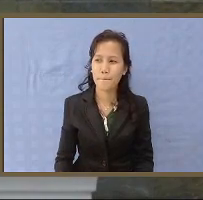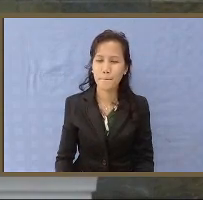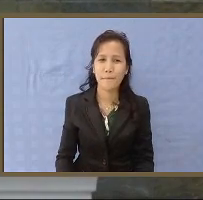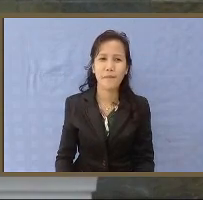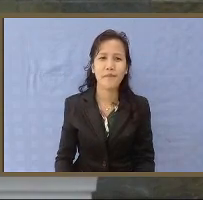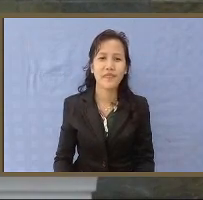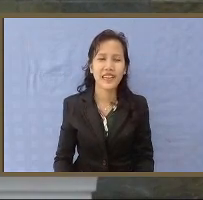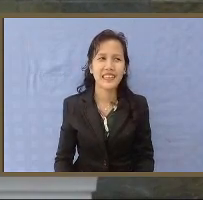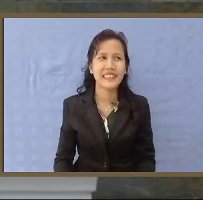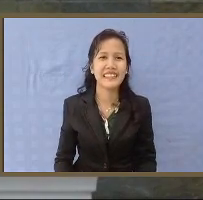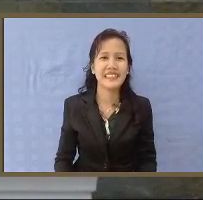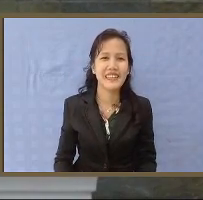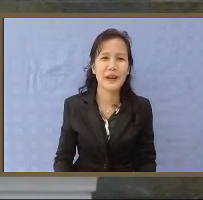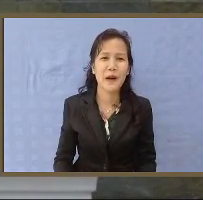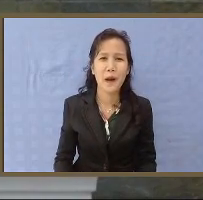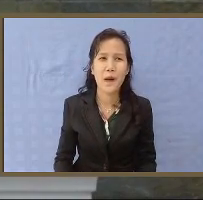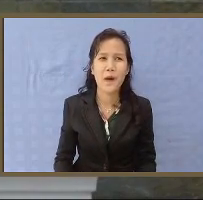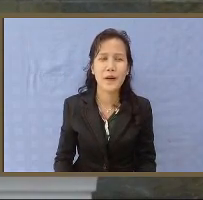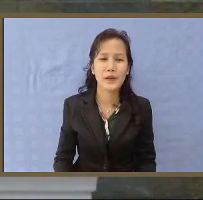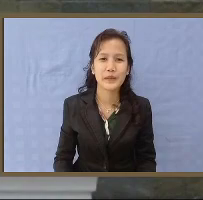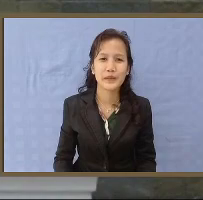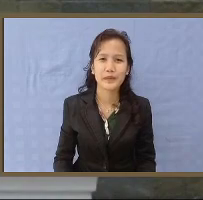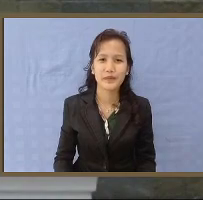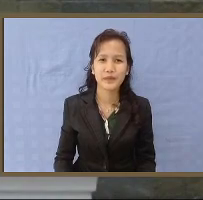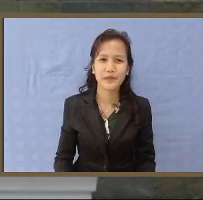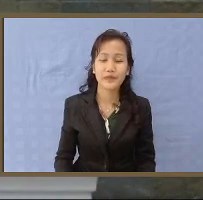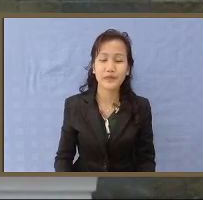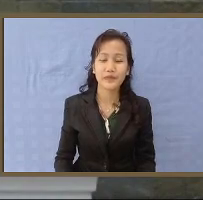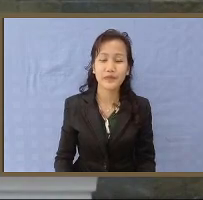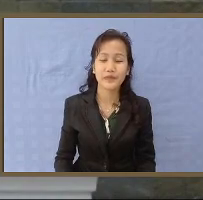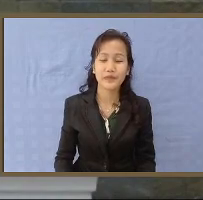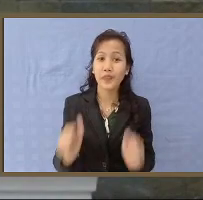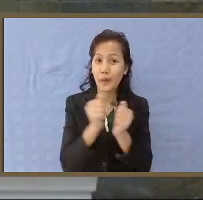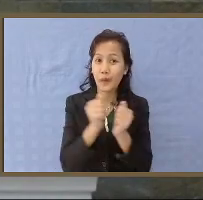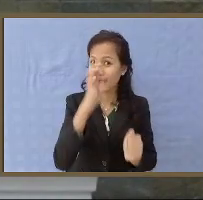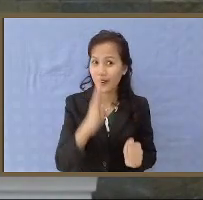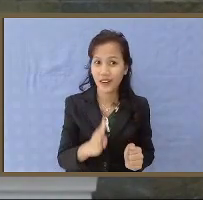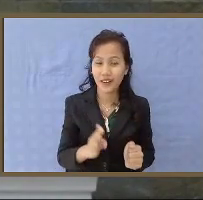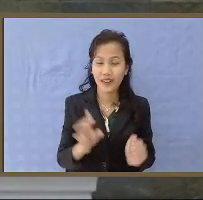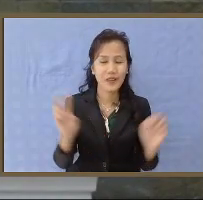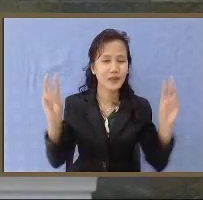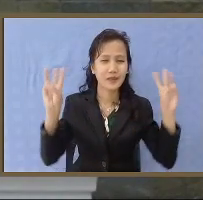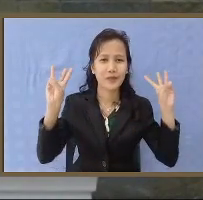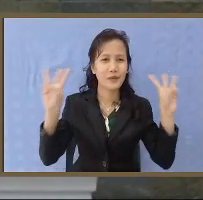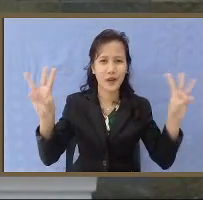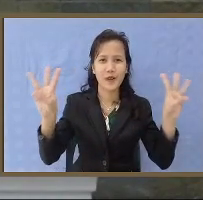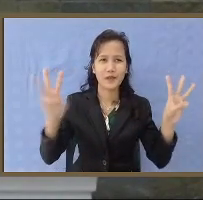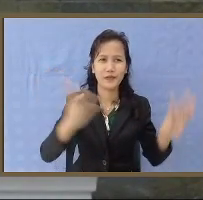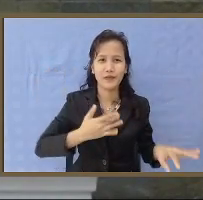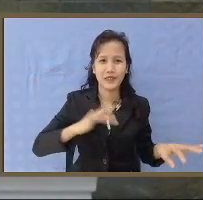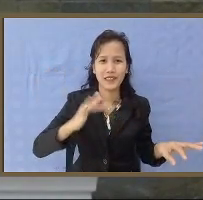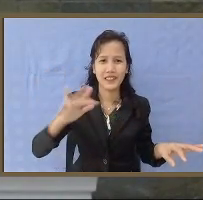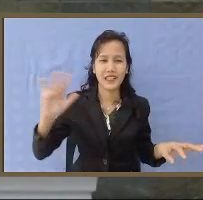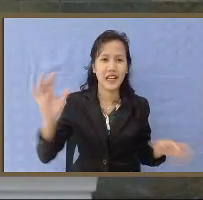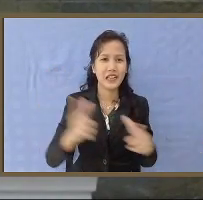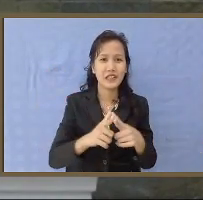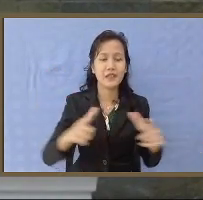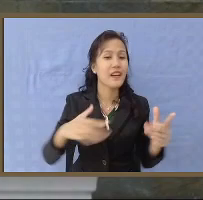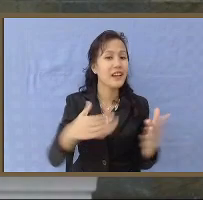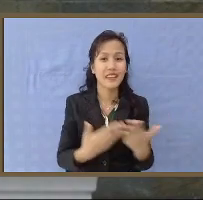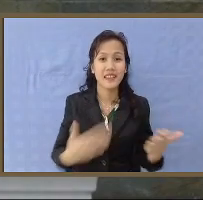And then look at this. Nandiyan pa kasama mo ang Panginoon. Boy, I'm telling you. What a great thing.